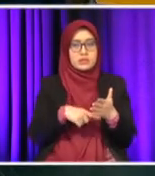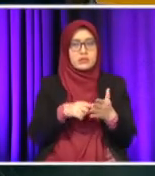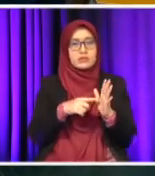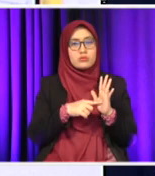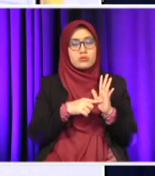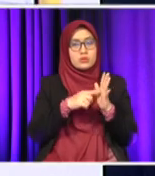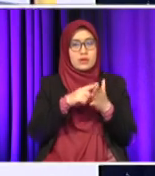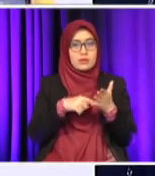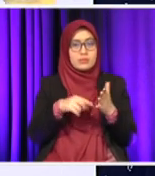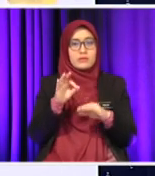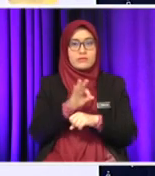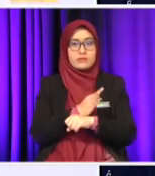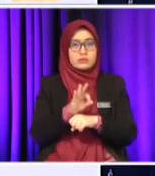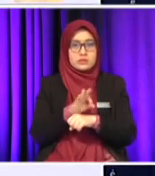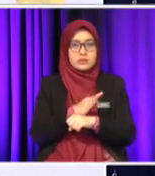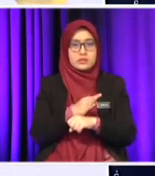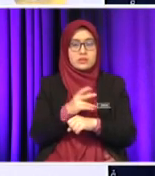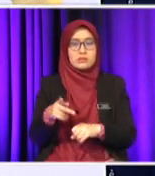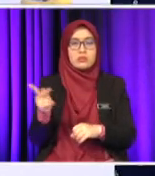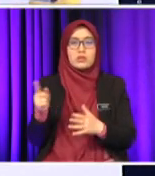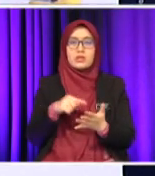daripada penerangan Cikgu tadi